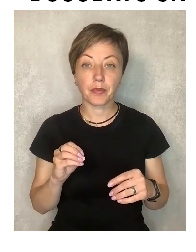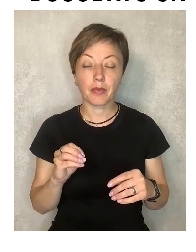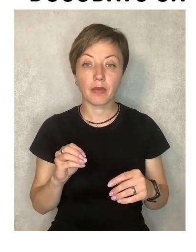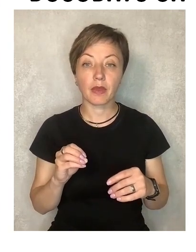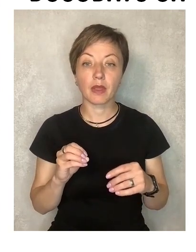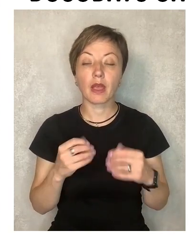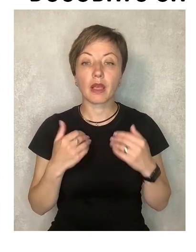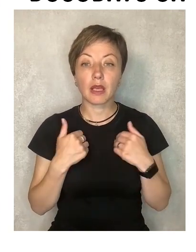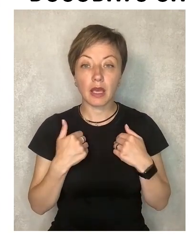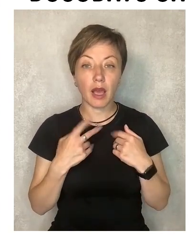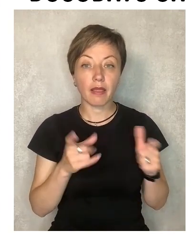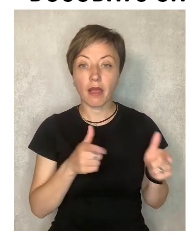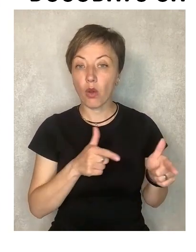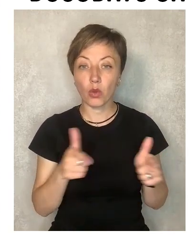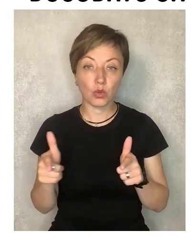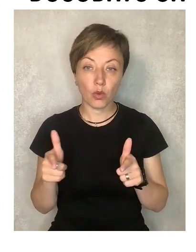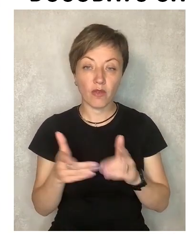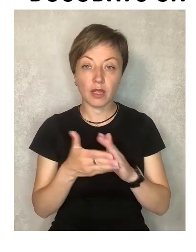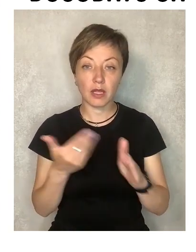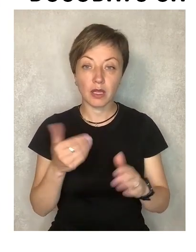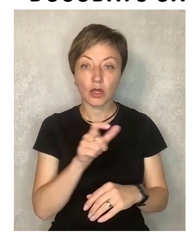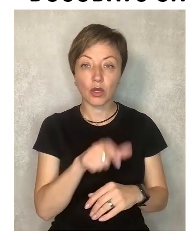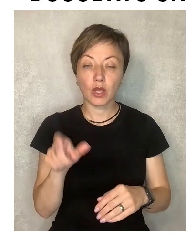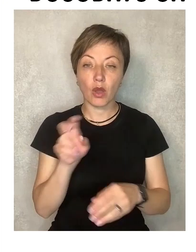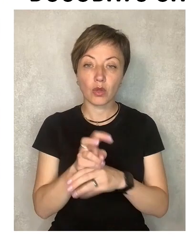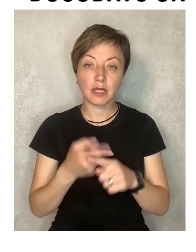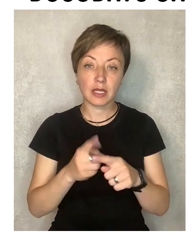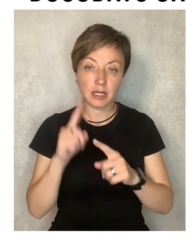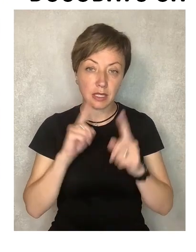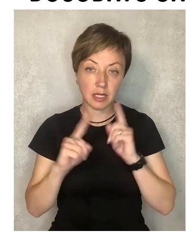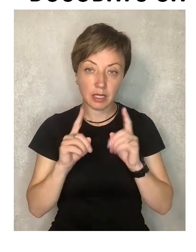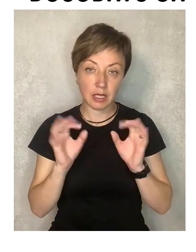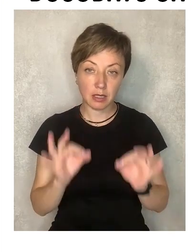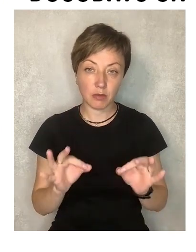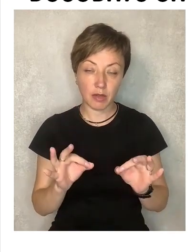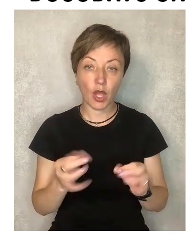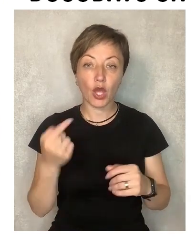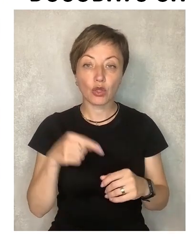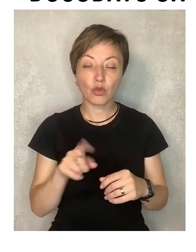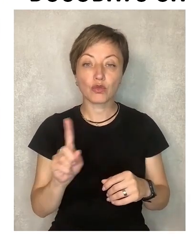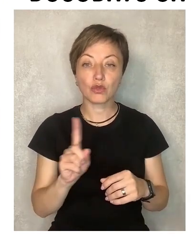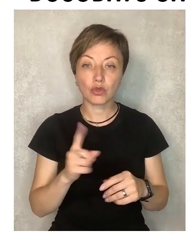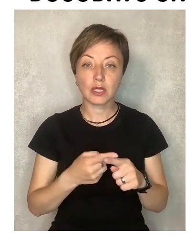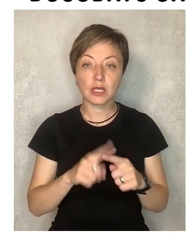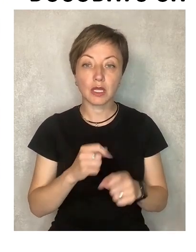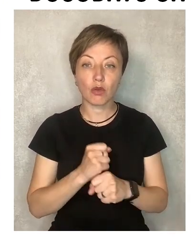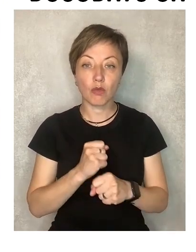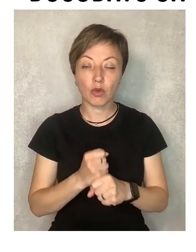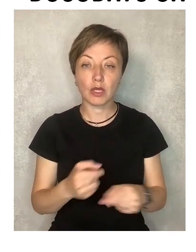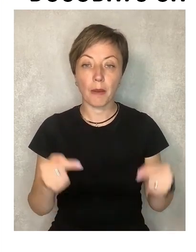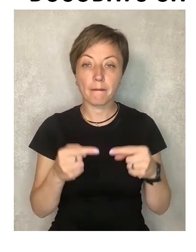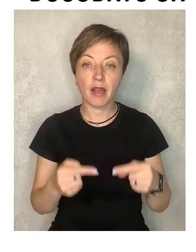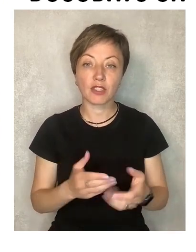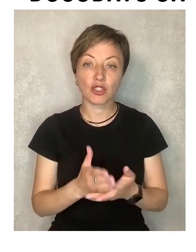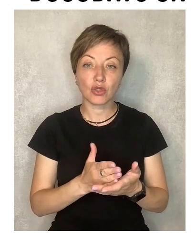я не готова кликати людей ходити на ці засідання, насправді. Типу, тому що це робота типу, певних чиновників, вони